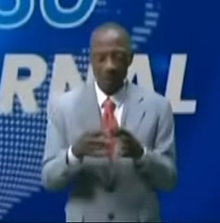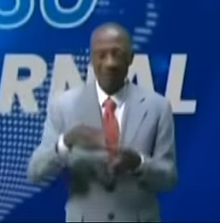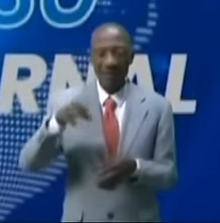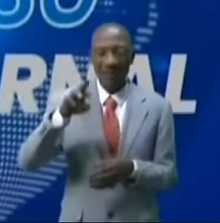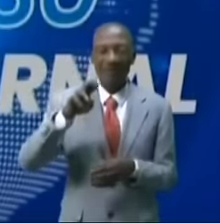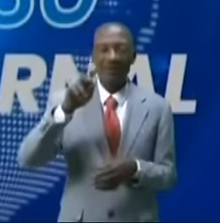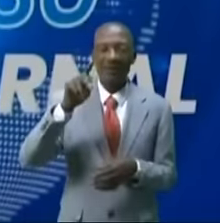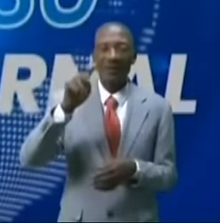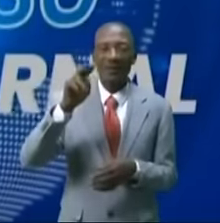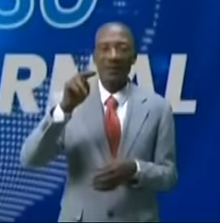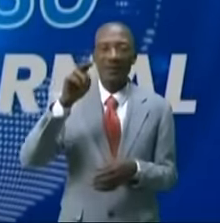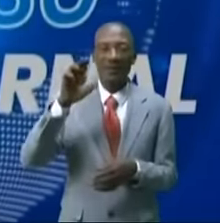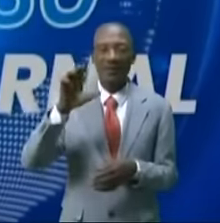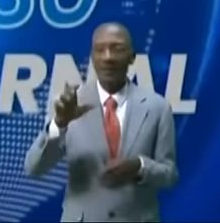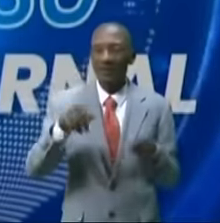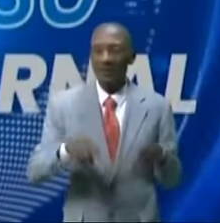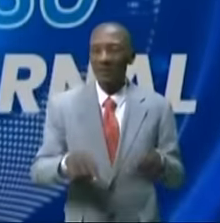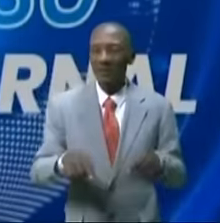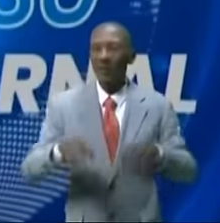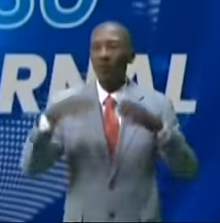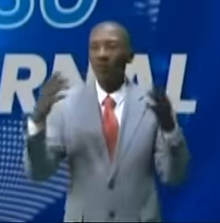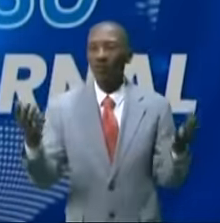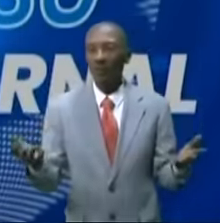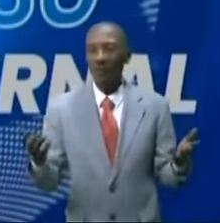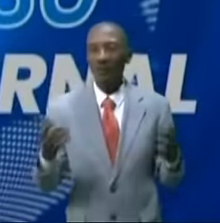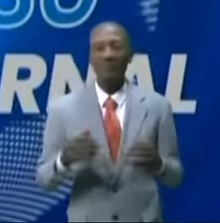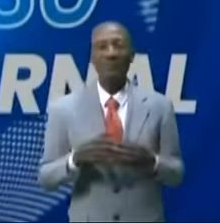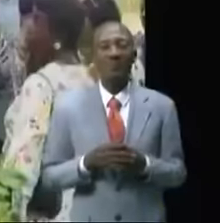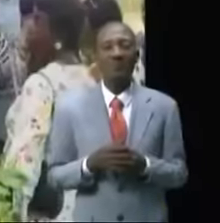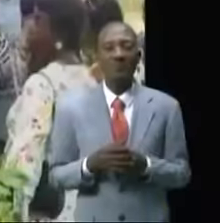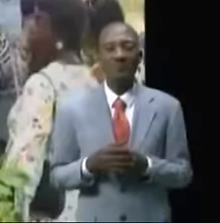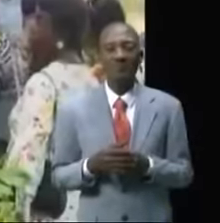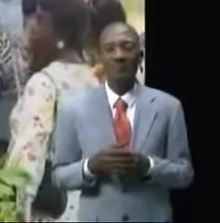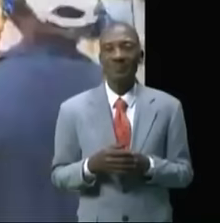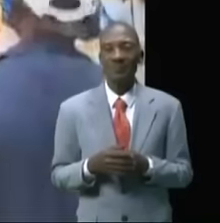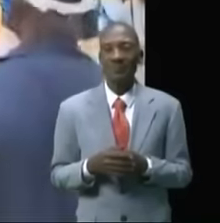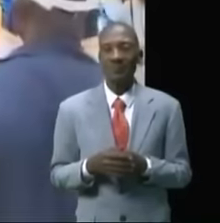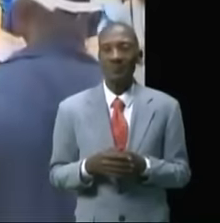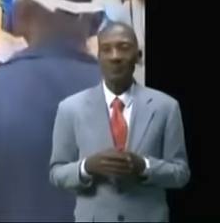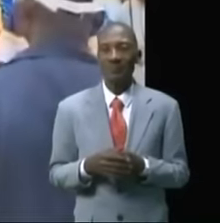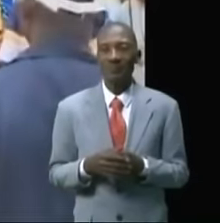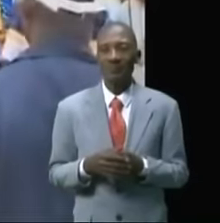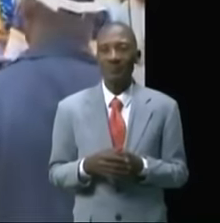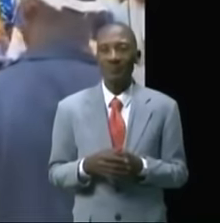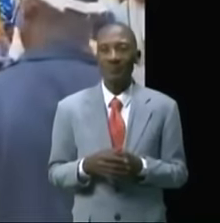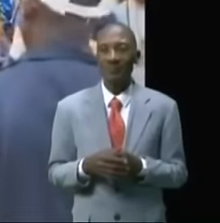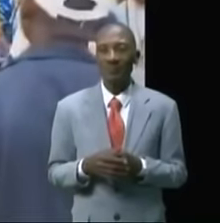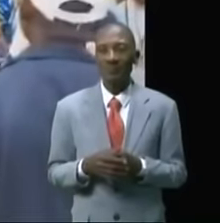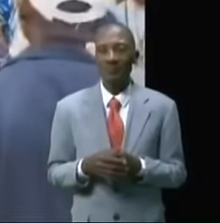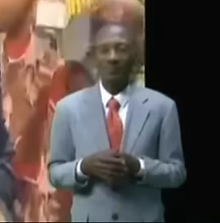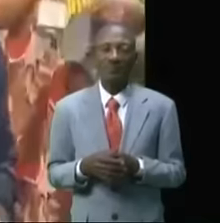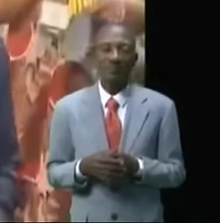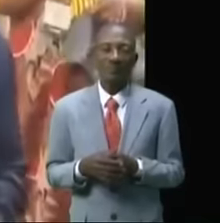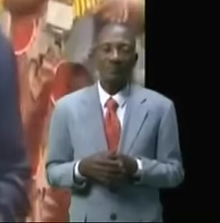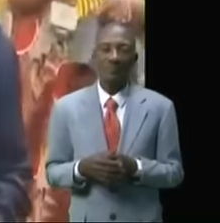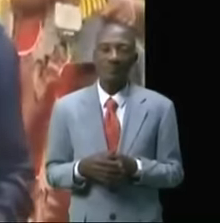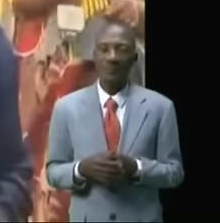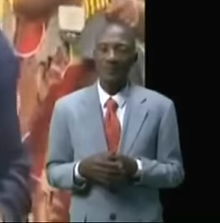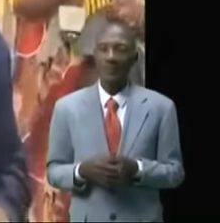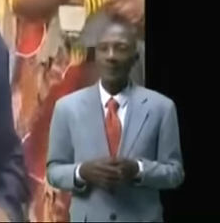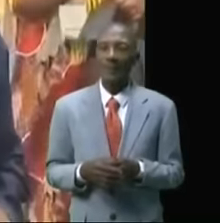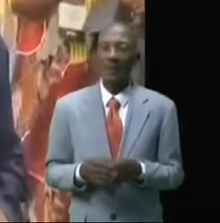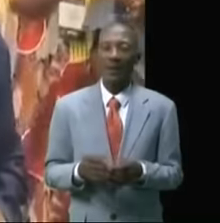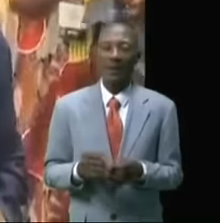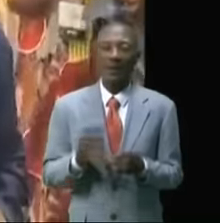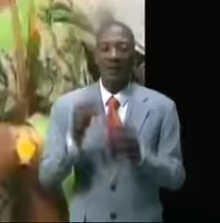Nga, Mireille Ndeke et Malumbela pour le reportage. Ces femmes de quelques ministères et